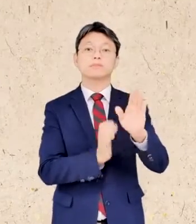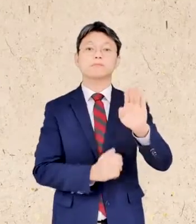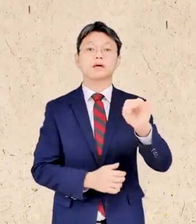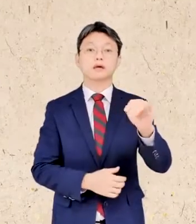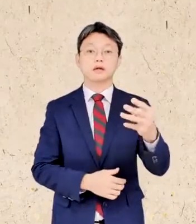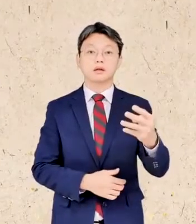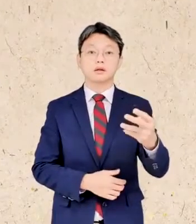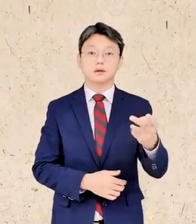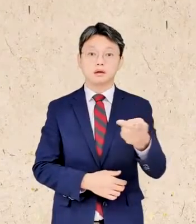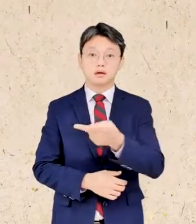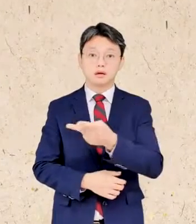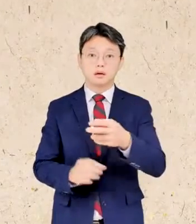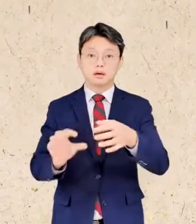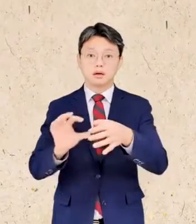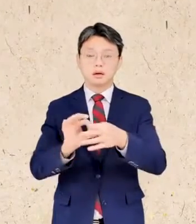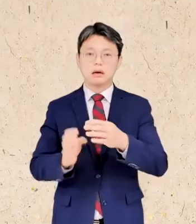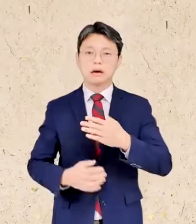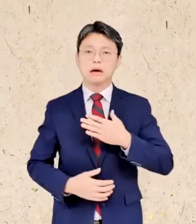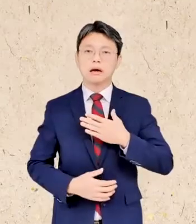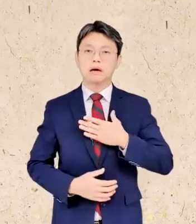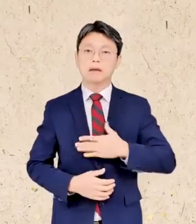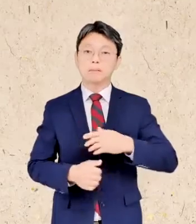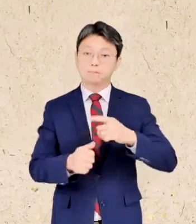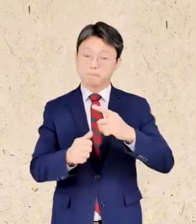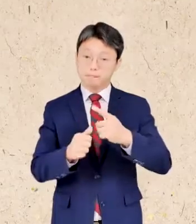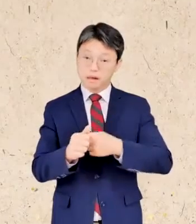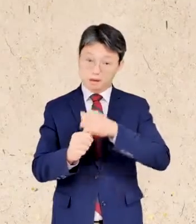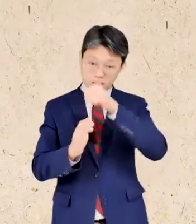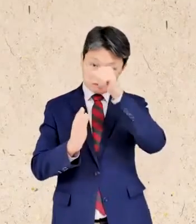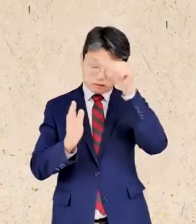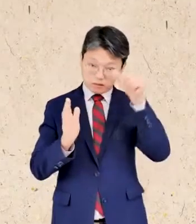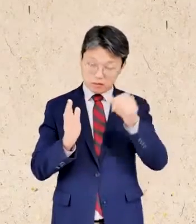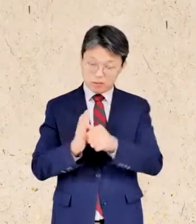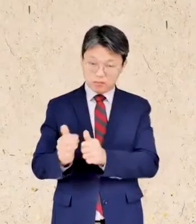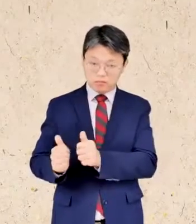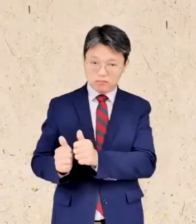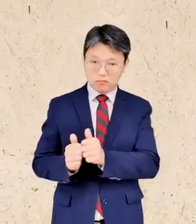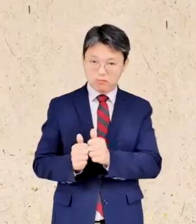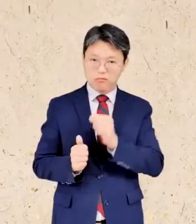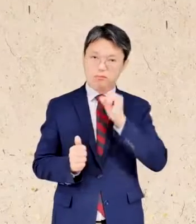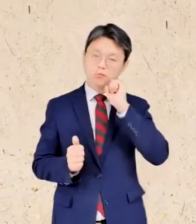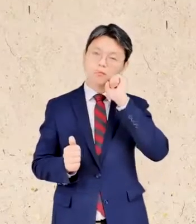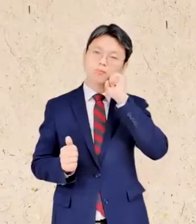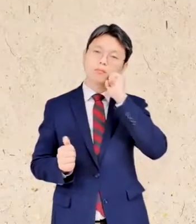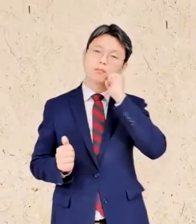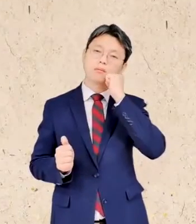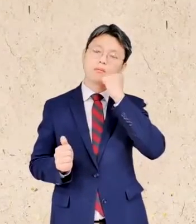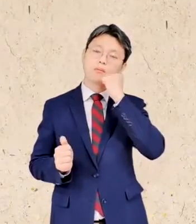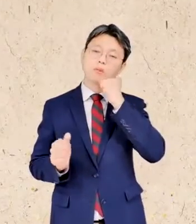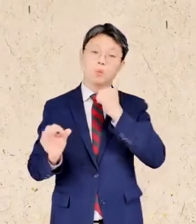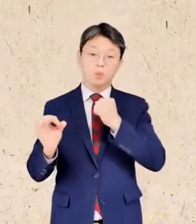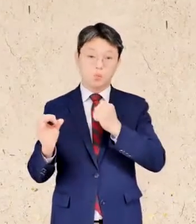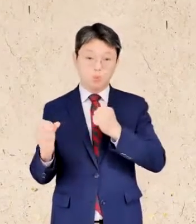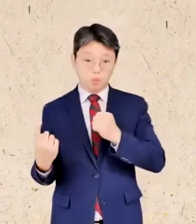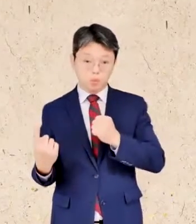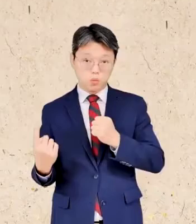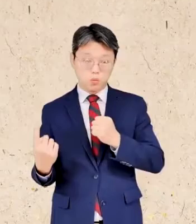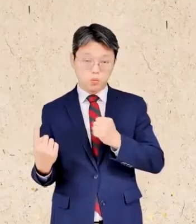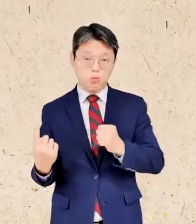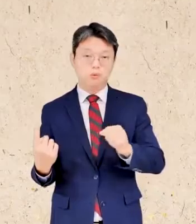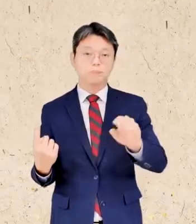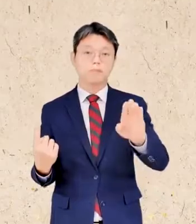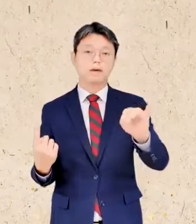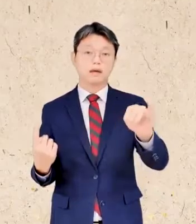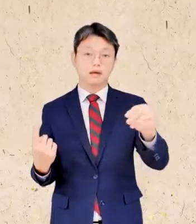된 바울은 그를 자기 곁에만 머물러 내버려 둘 수 없었습니다. 결국 붙잡고 있었던 그